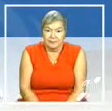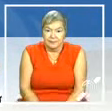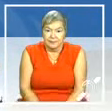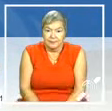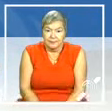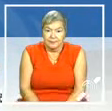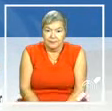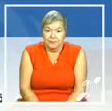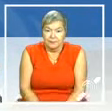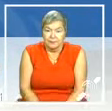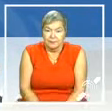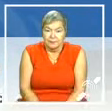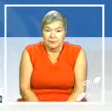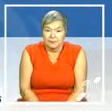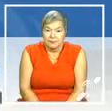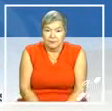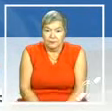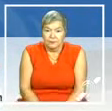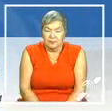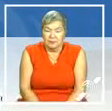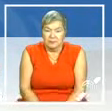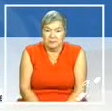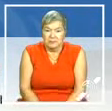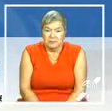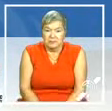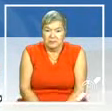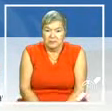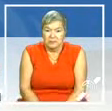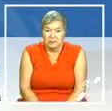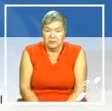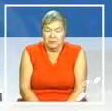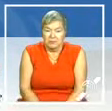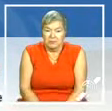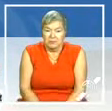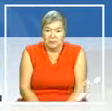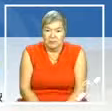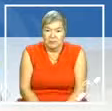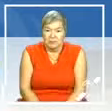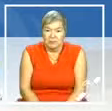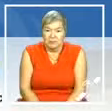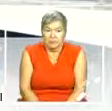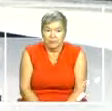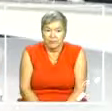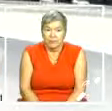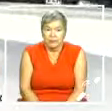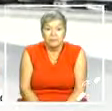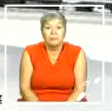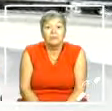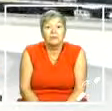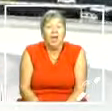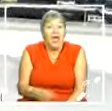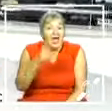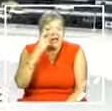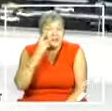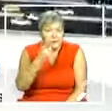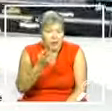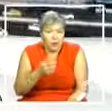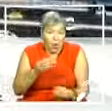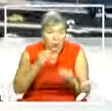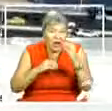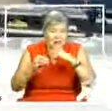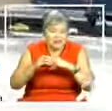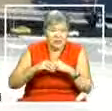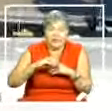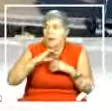important. It's globally roughly 10-12% of the water that is used for direct human consumption or domestic use. Experții Organizației Mondiale